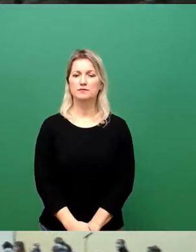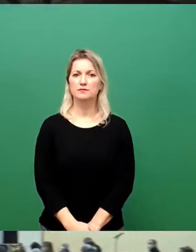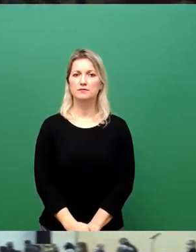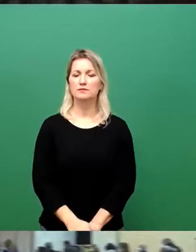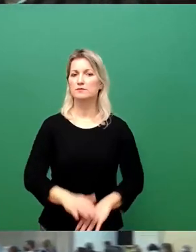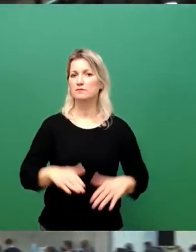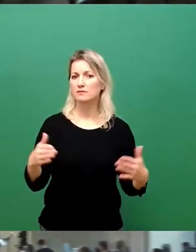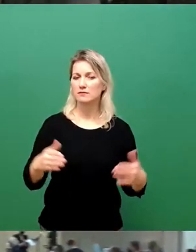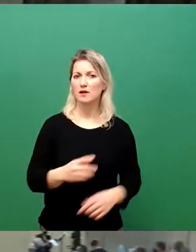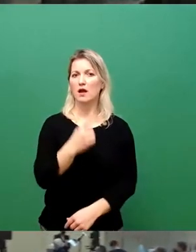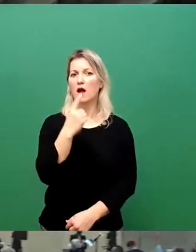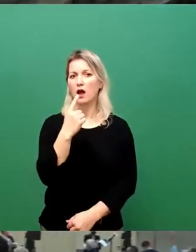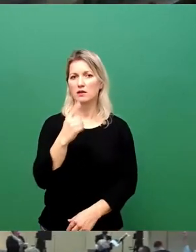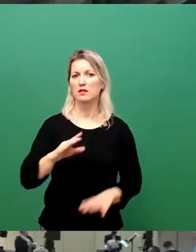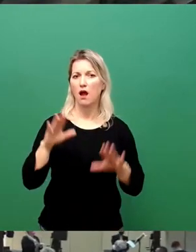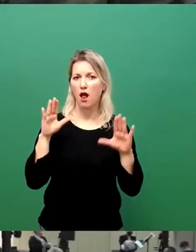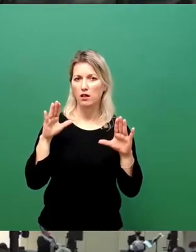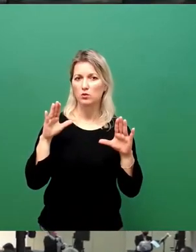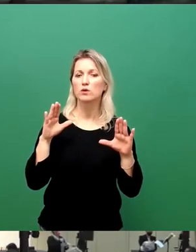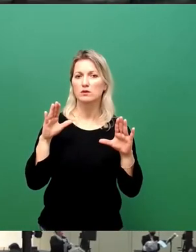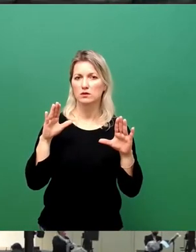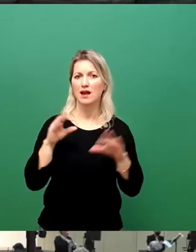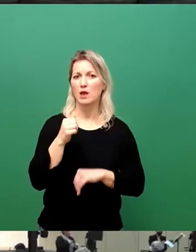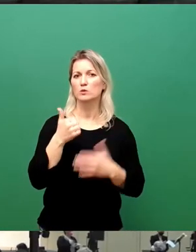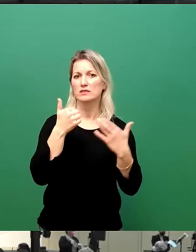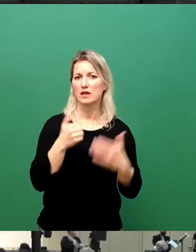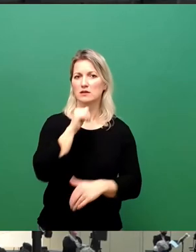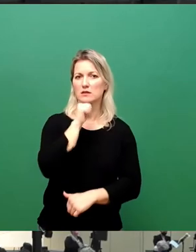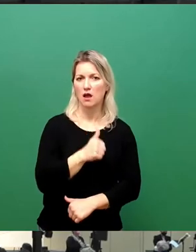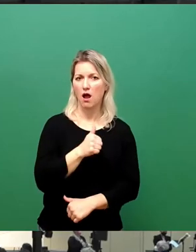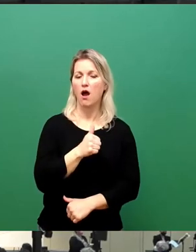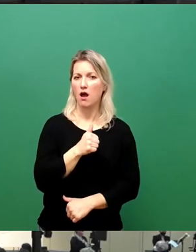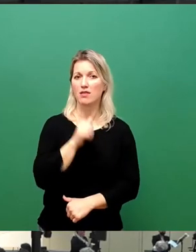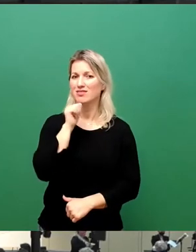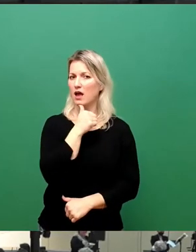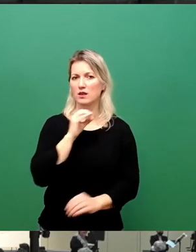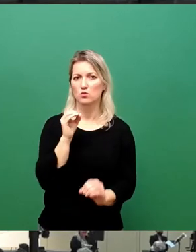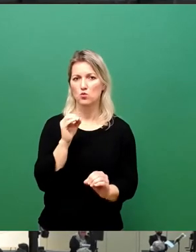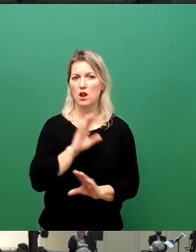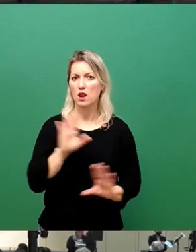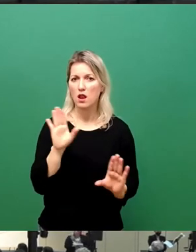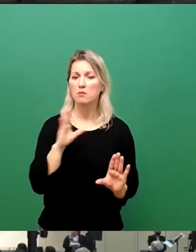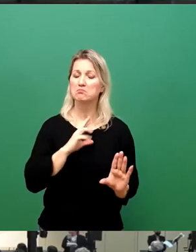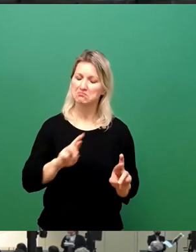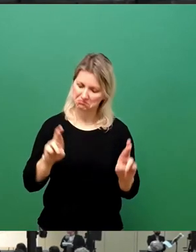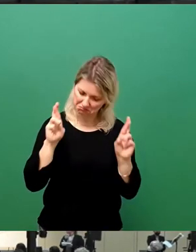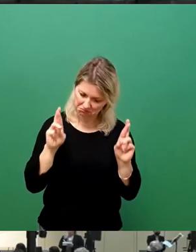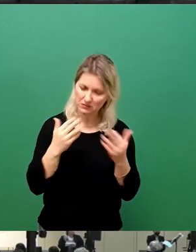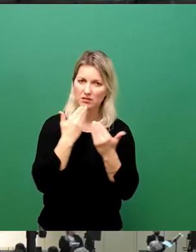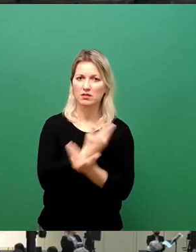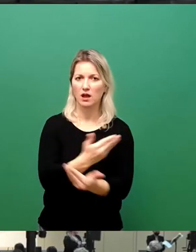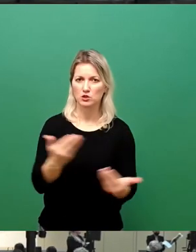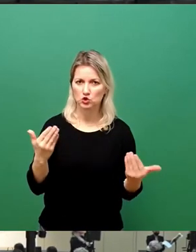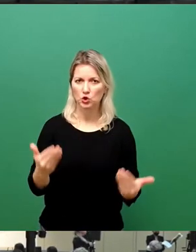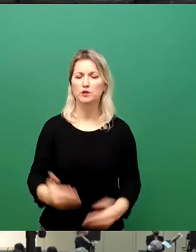Also eine Stimmenthaltung und 61 Ja-Stimmen bei keiner Nein-Stimme. Mein tiefen Respekt, mein Dankeschön, Anerkennung,